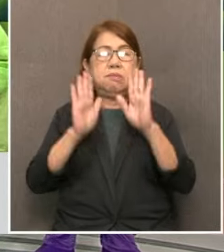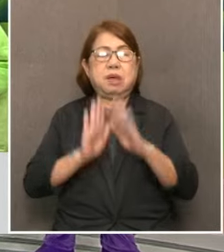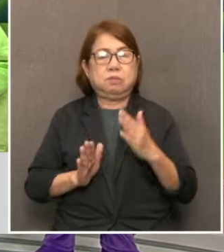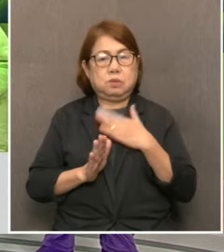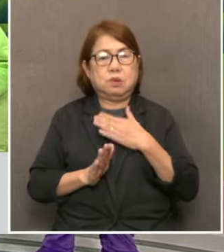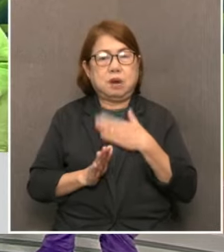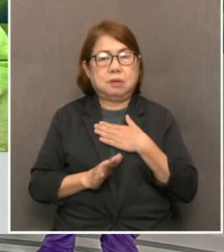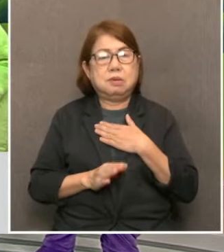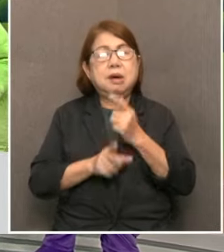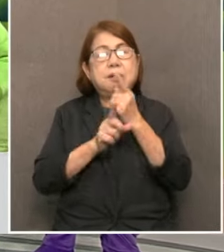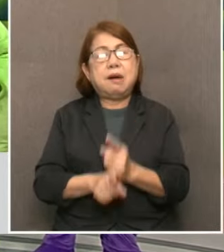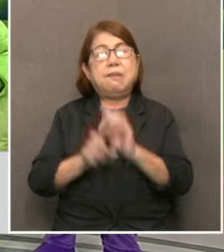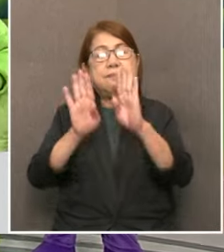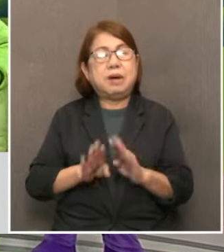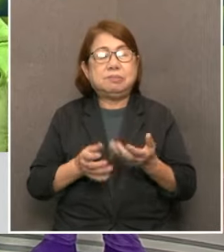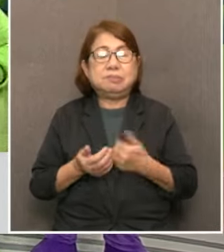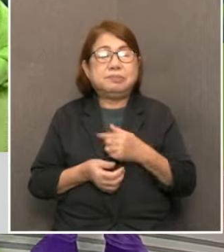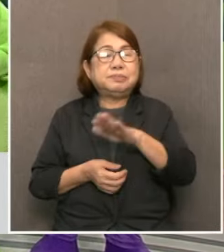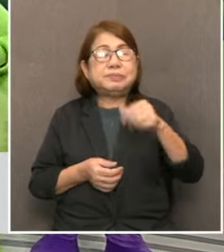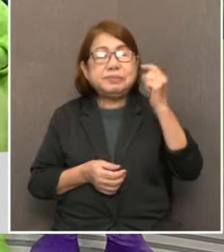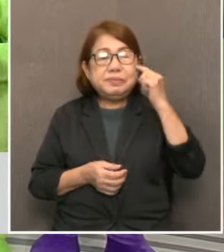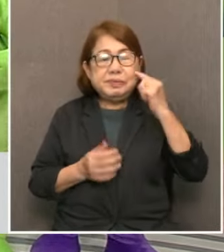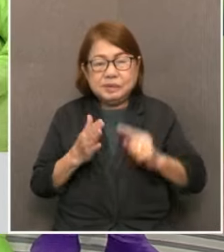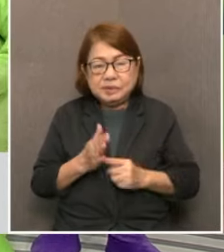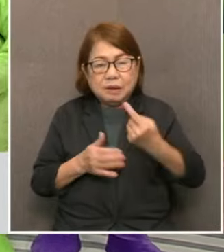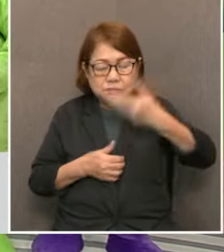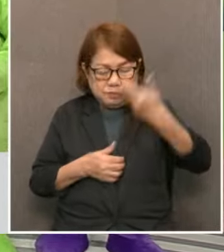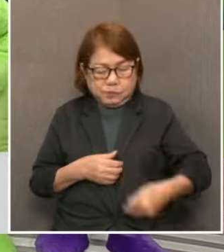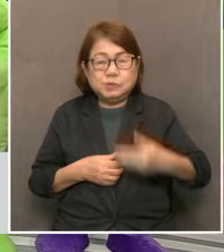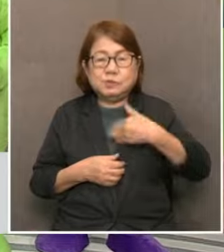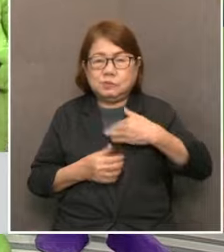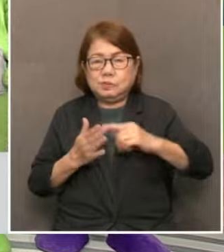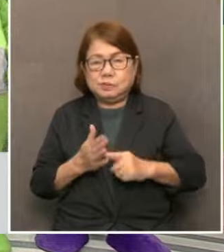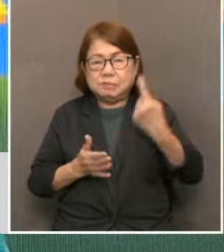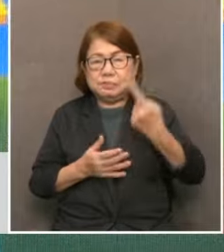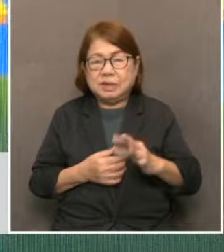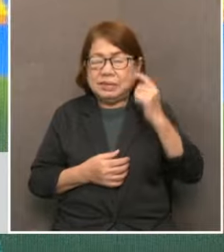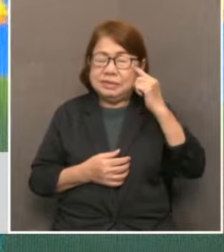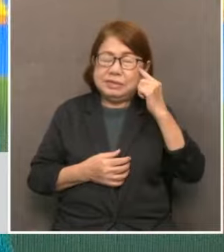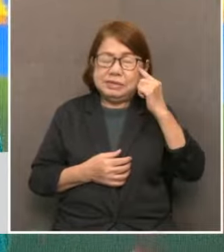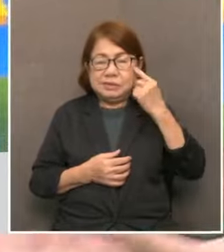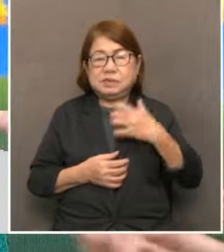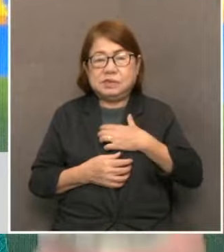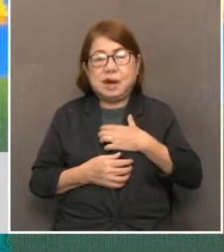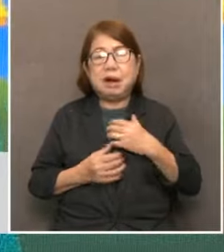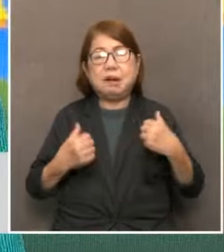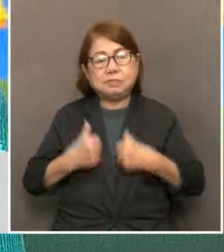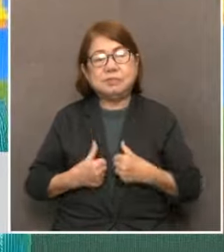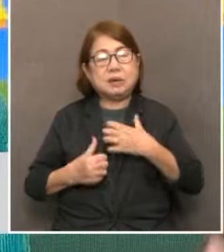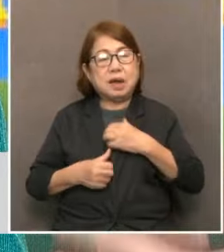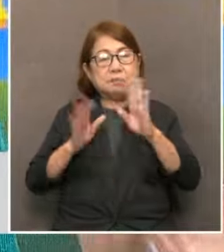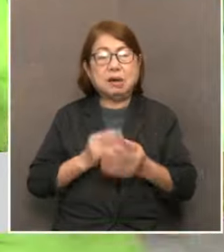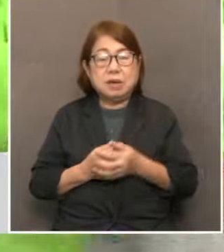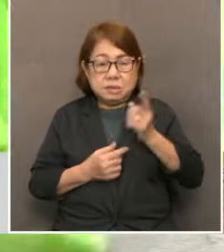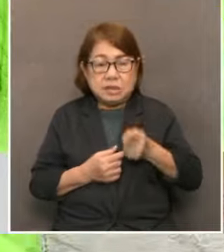กิจกรรมที่คนเป็นแกมักจะคิดคือคิดตั้งแต่หัวจรดเท้าแล้วก็เพอฟอร์มออกมาในคาแรคเตอร์ที่เราอยากจะเป็นซึ่งจริงๆชายแท้